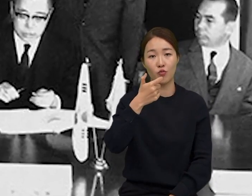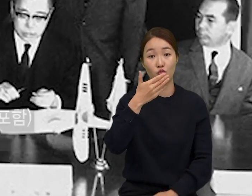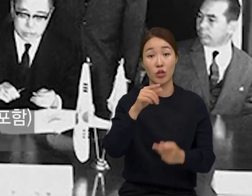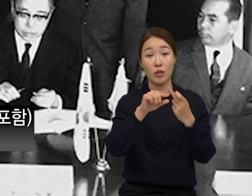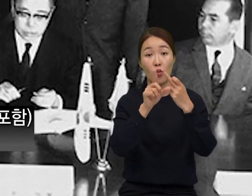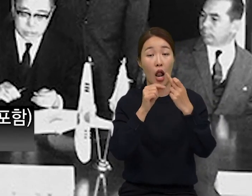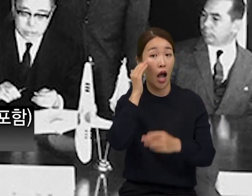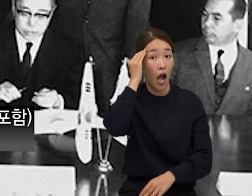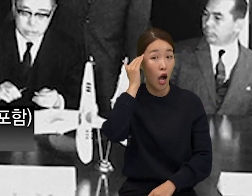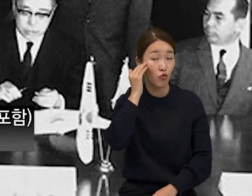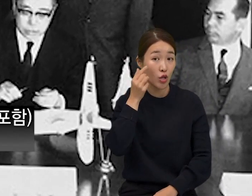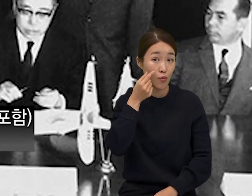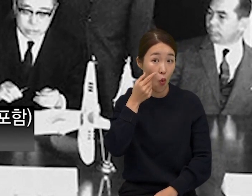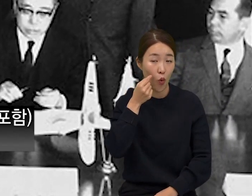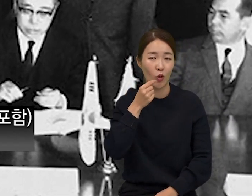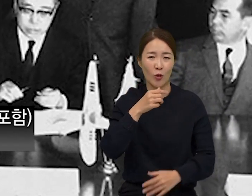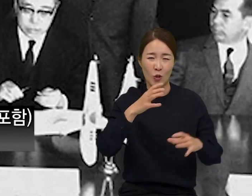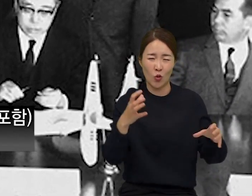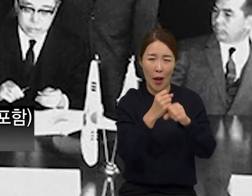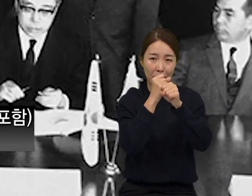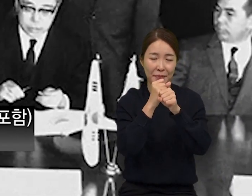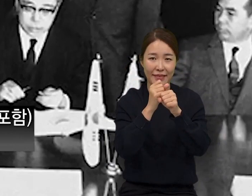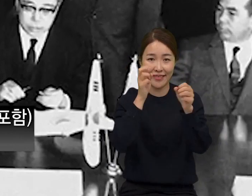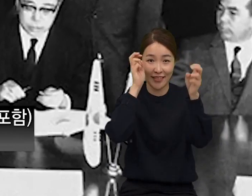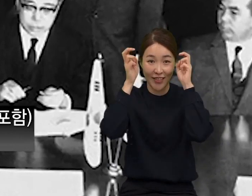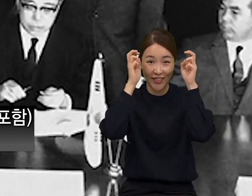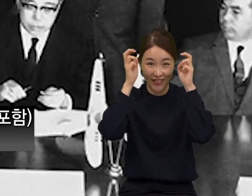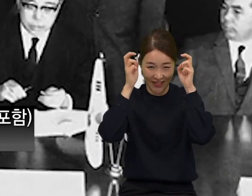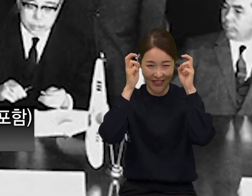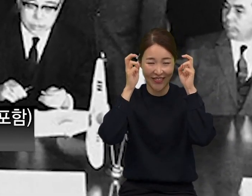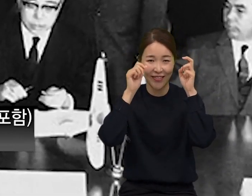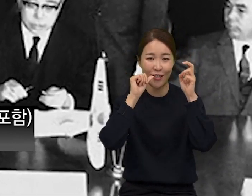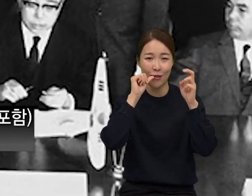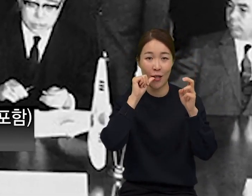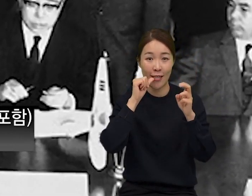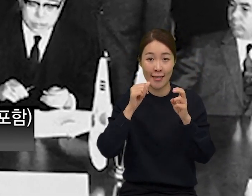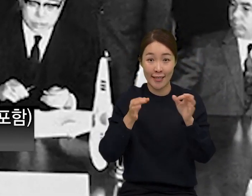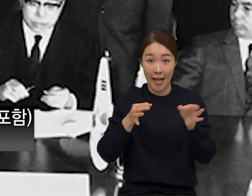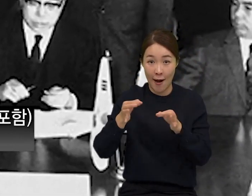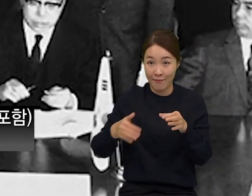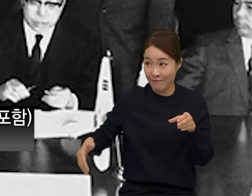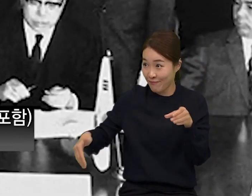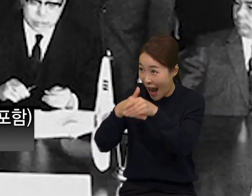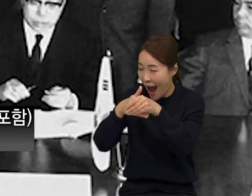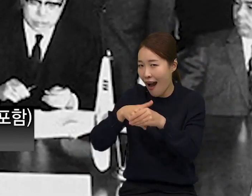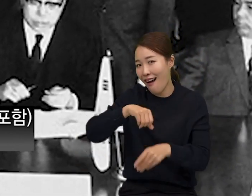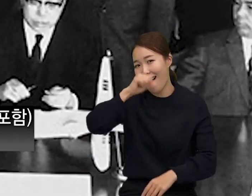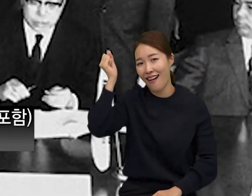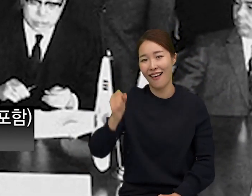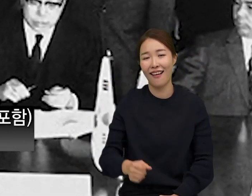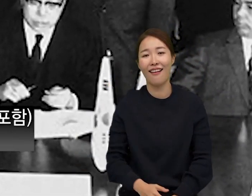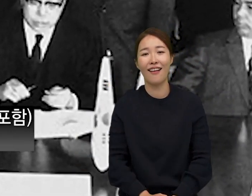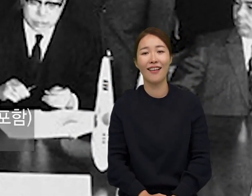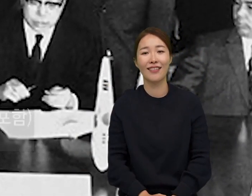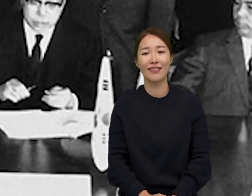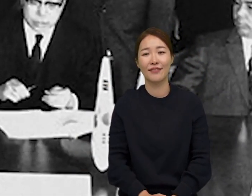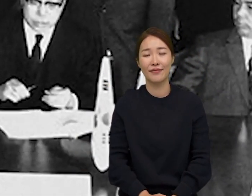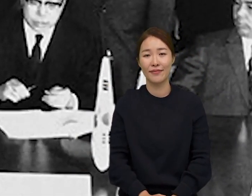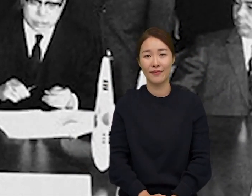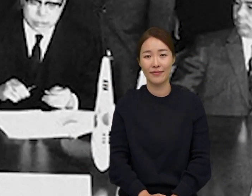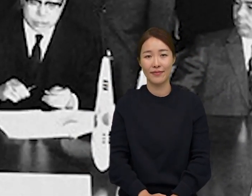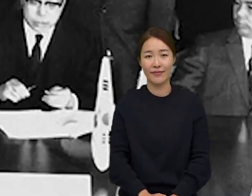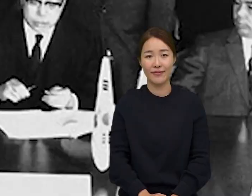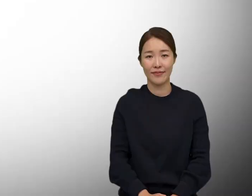1969년 12월 한국과 일본은 종합제철소 사업에 협력한다는 기본 합의를 체결했다.